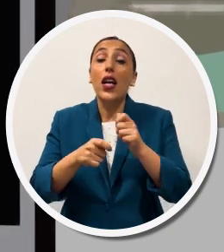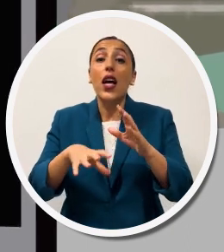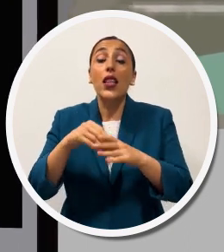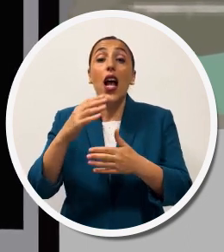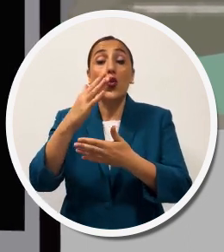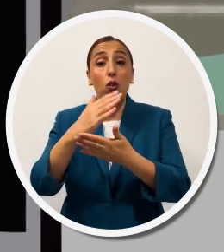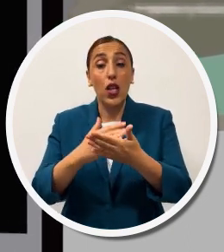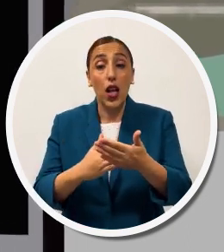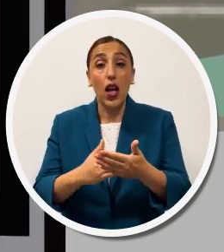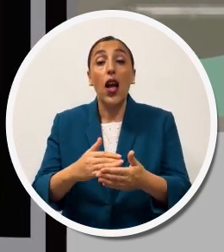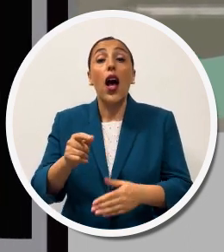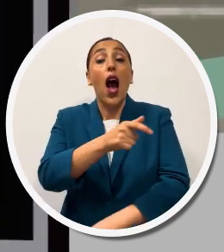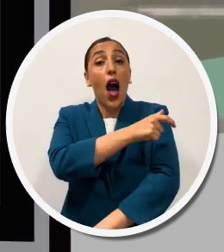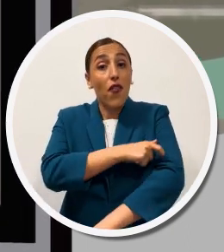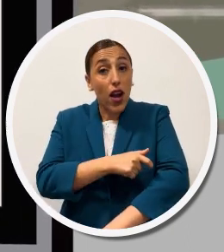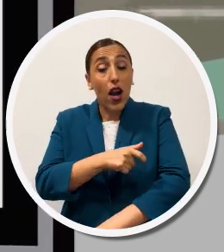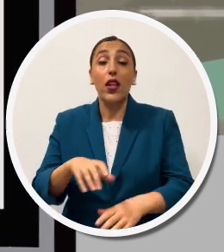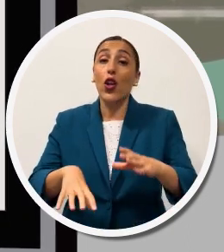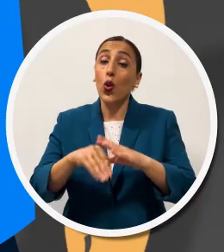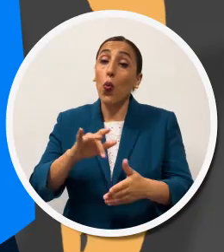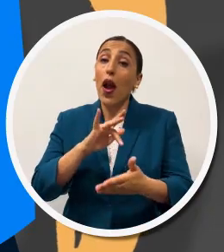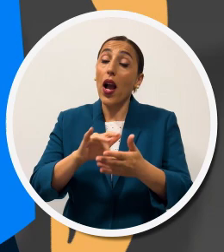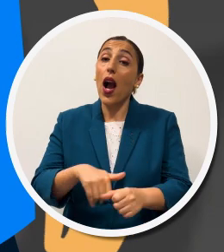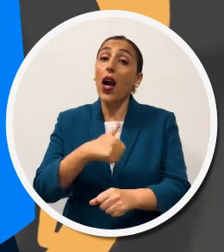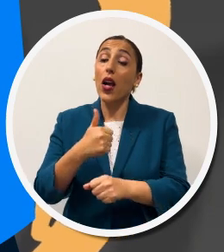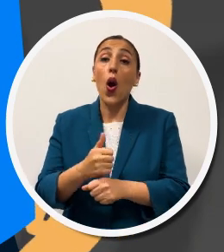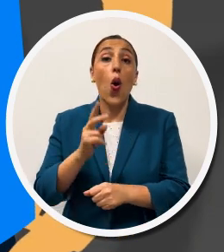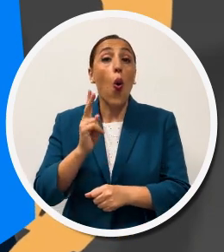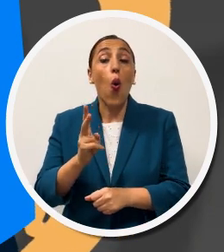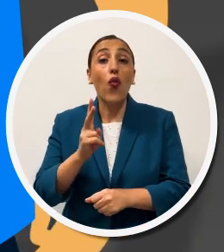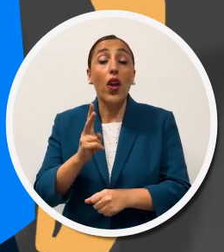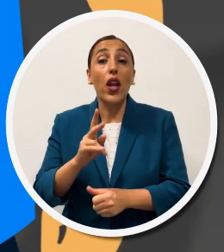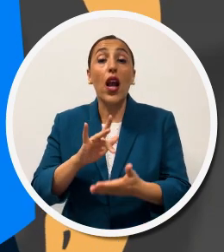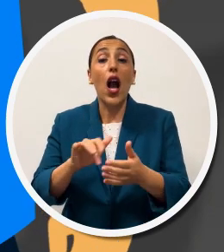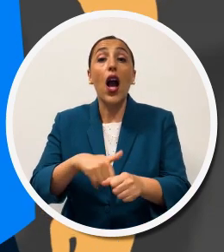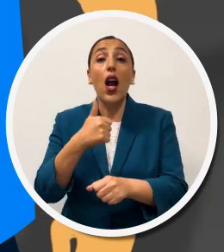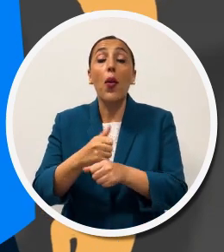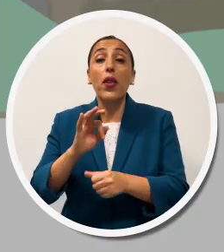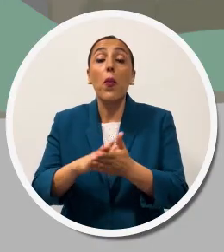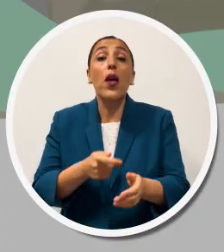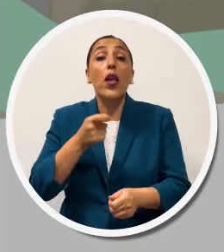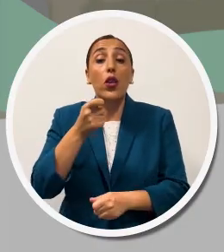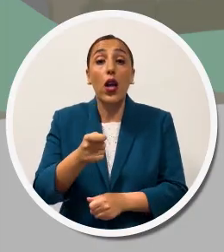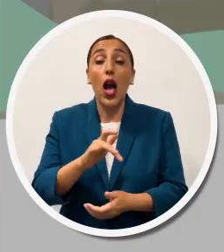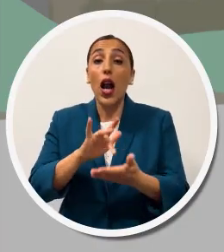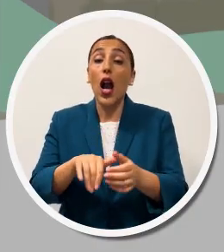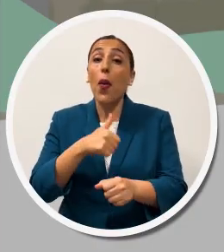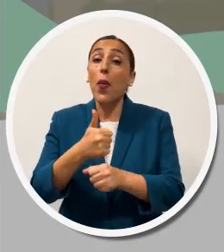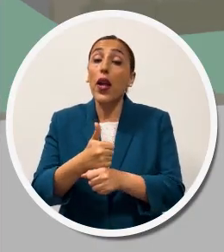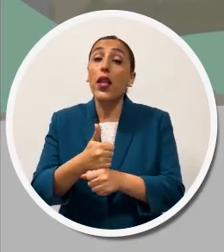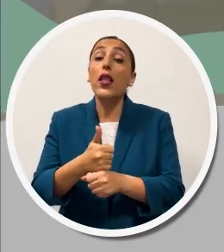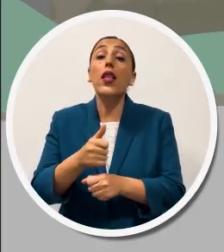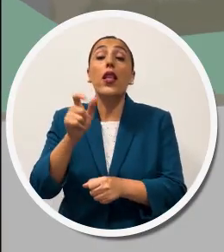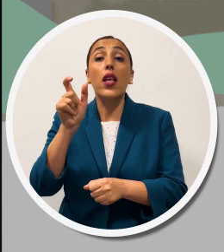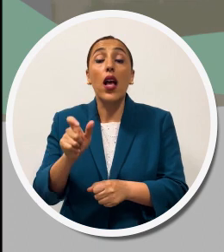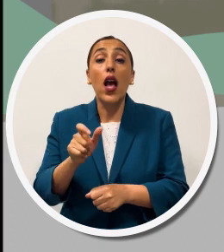ցուցակներից։ Ավականին ընտրում է քաղաքապետ։ Իսկ ովքեր են քաղաքապետի թեկնածուները։ Քաղաքապետի թեկնածուն